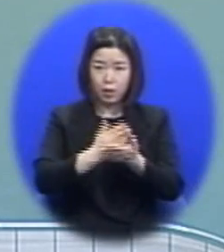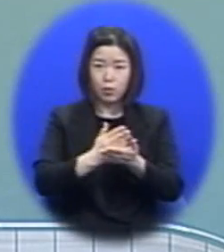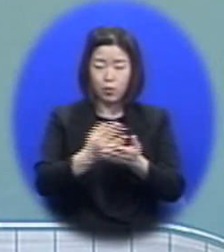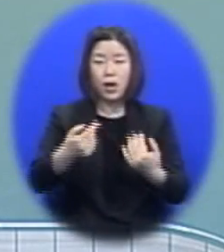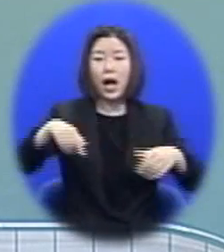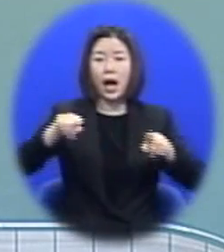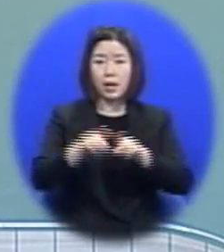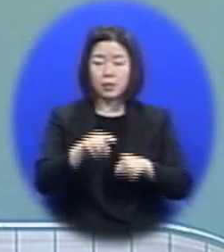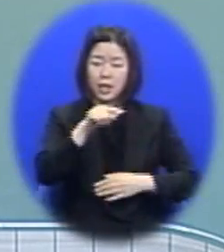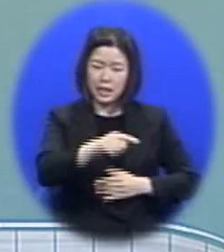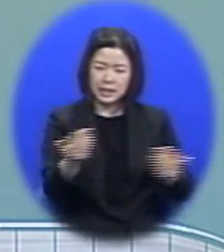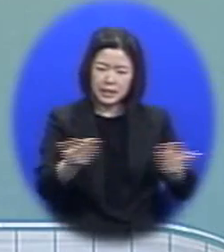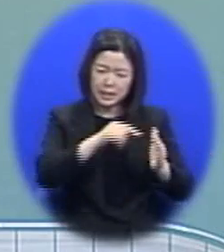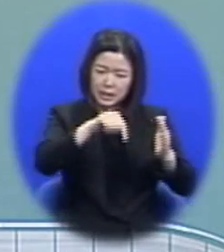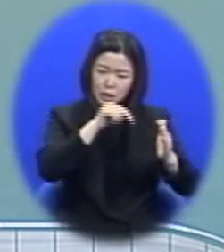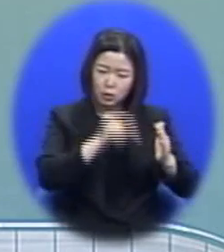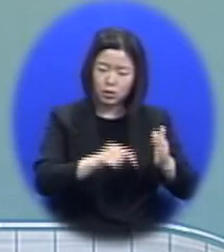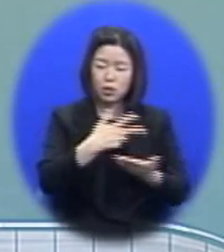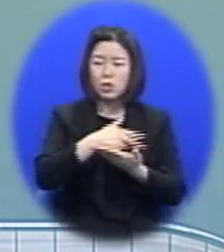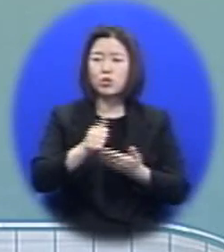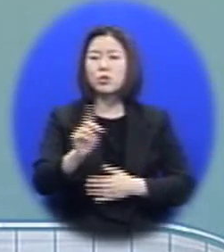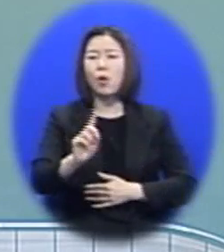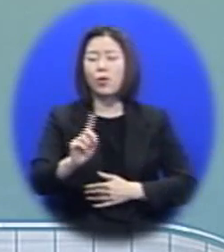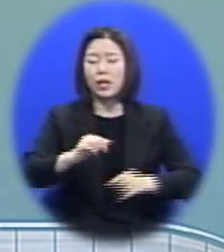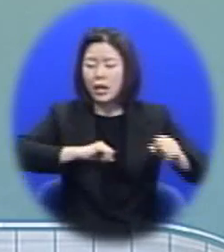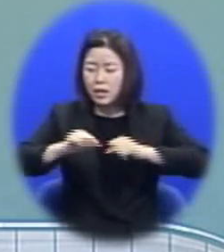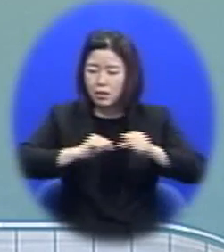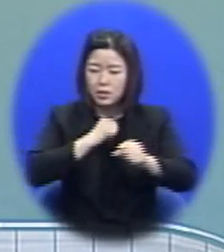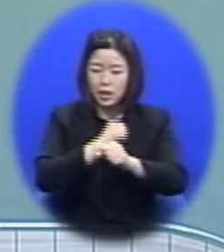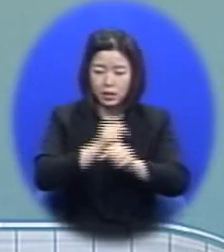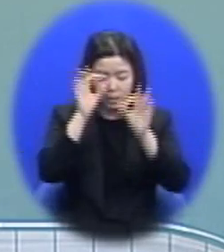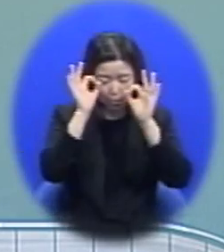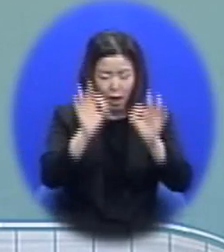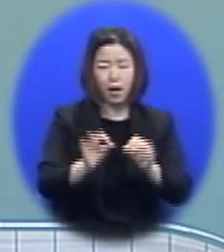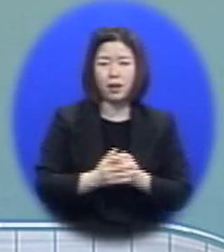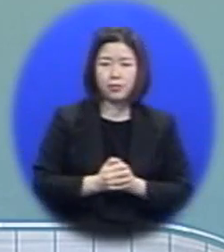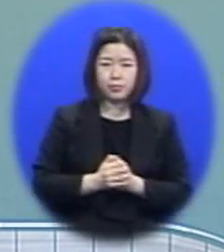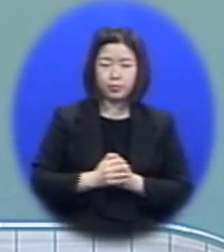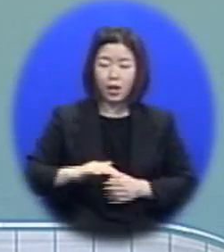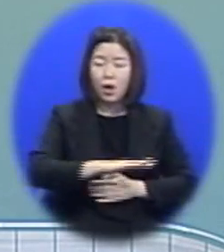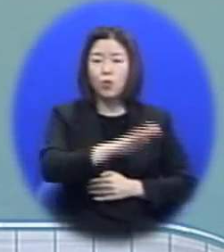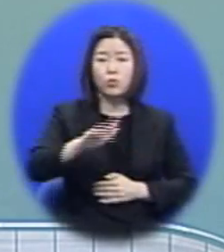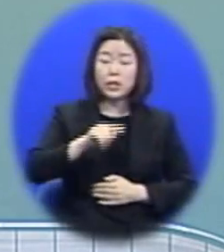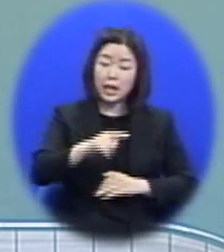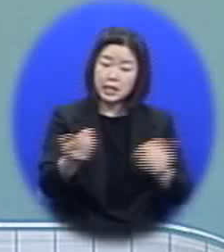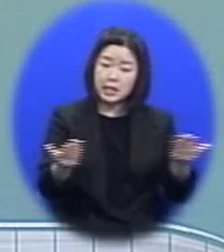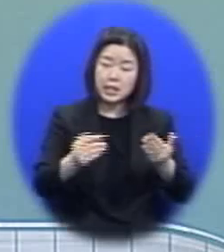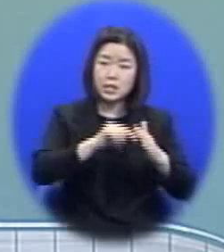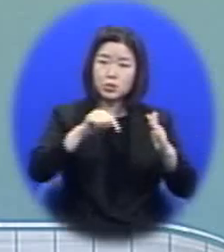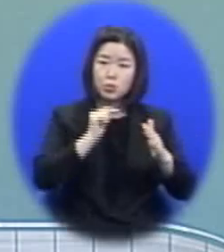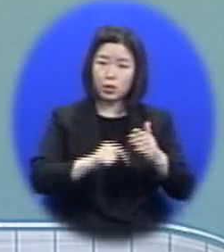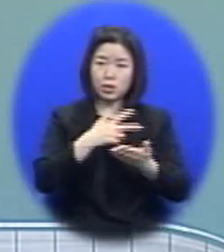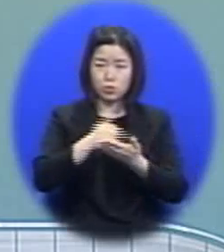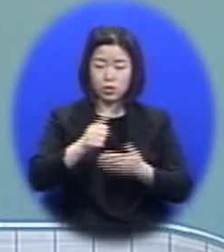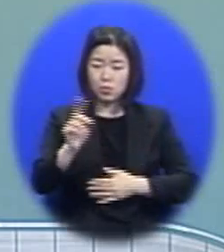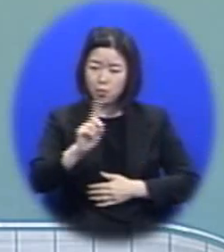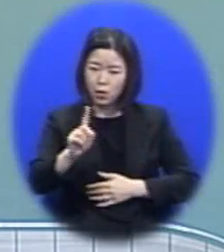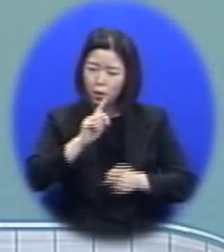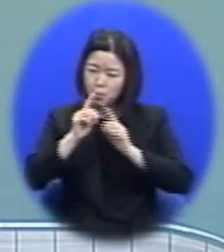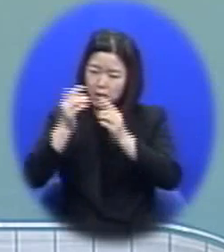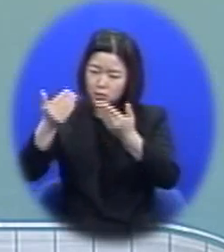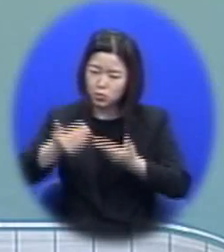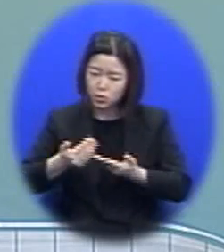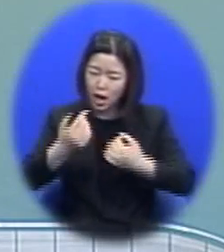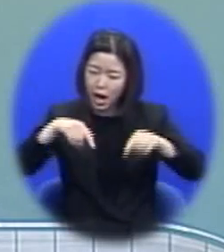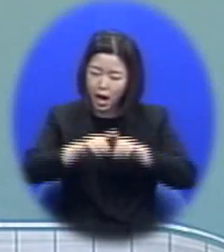같이이 일 속에서 주님이 어떻게 역사하시는 보자 우리가이 일 속에 주님이 리 이게 뭐라고 말씀하셨는지를